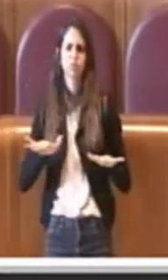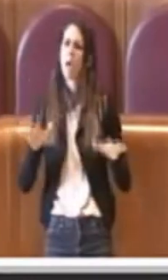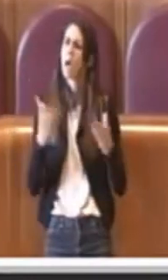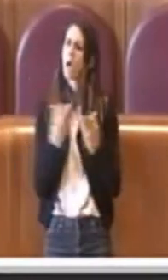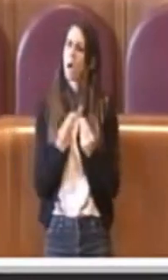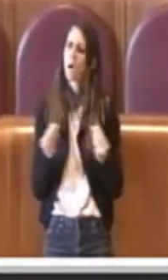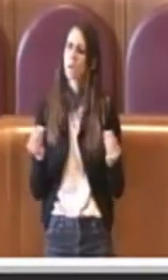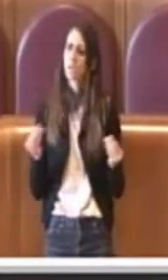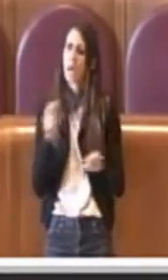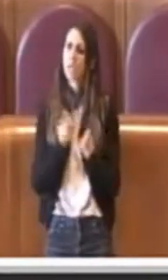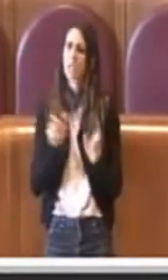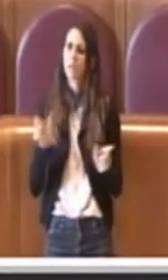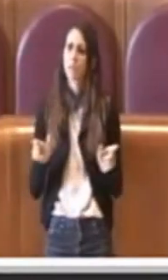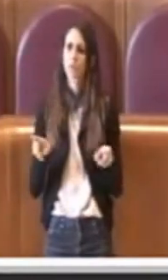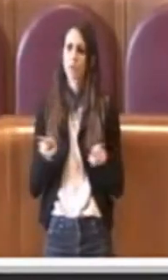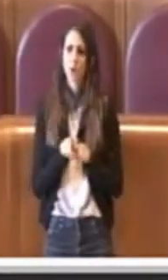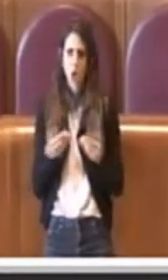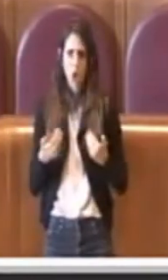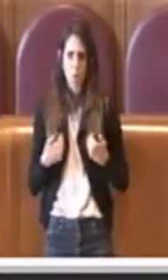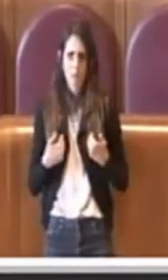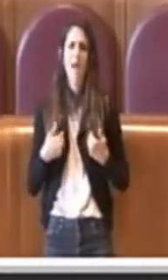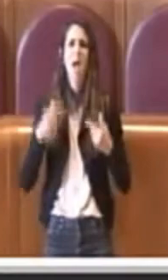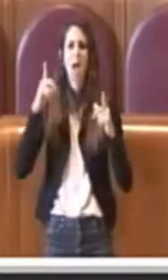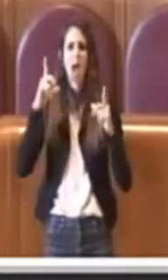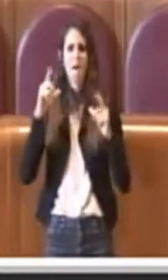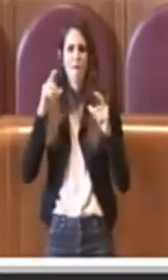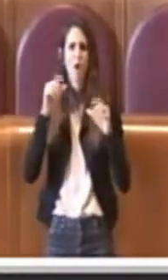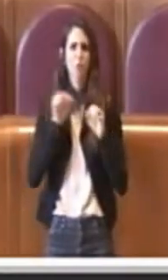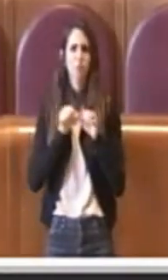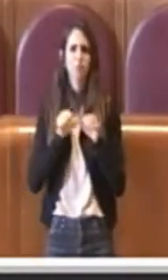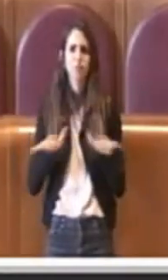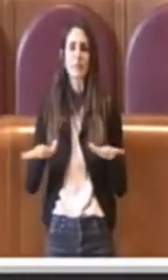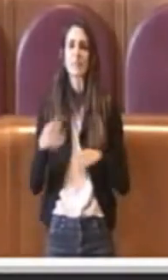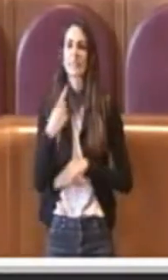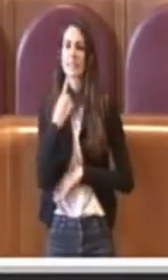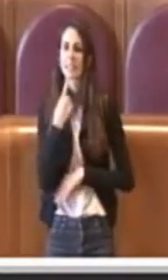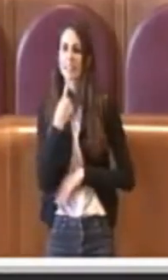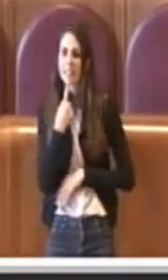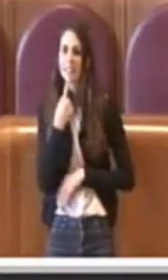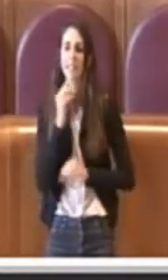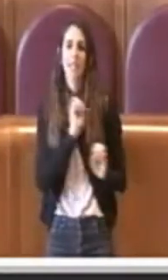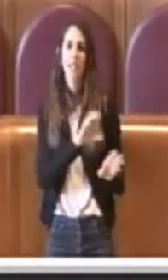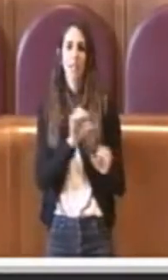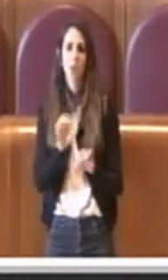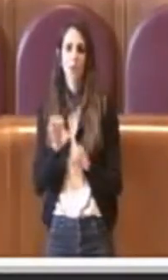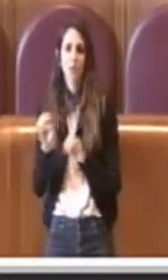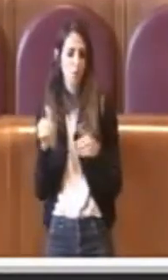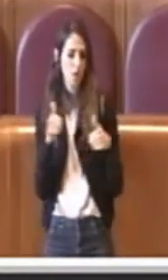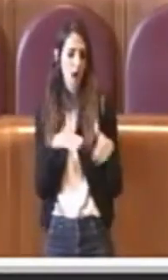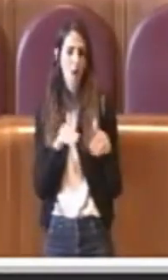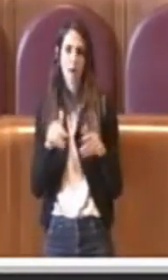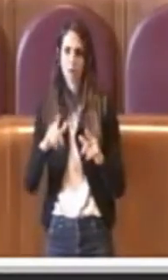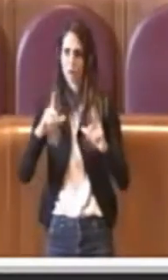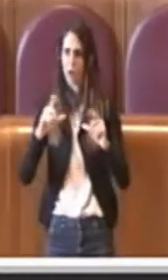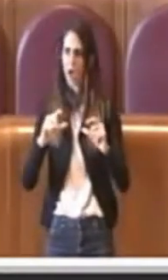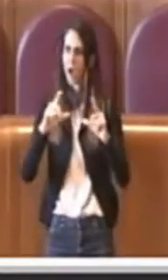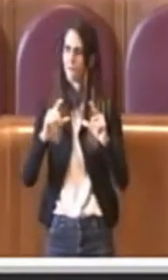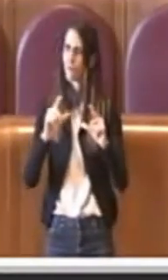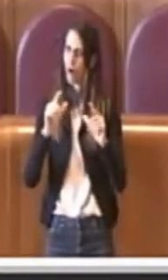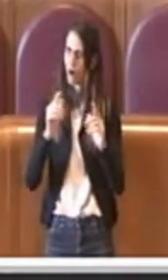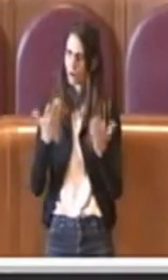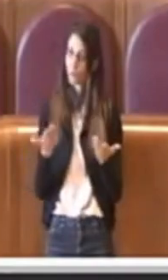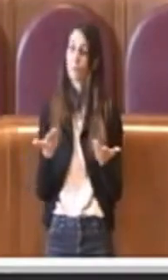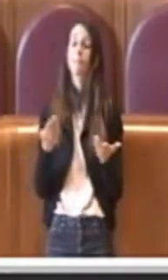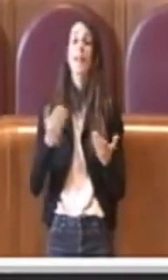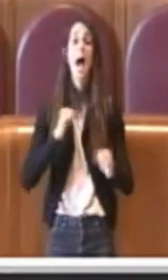relativamente all'individuazione dei soggetti che hanno sversato in modo illecito di rifiuti detto francamente questa amministrazione sta facendo un gran lavoro da